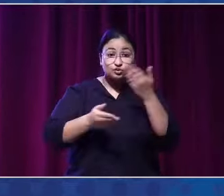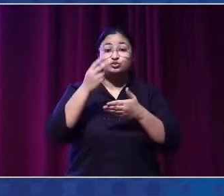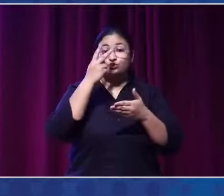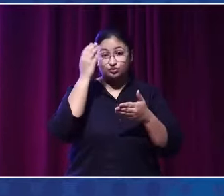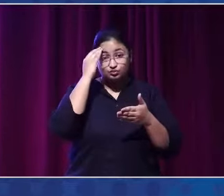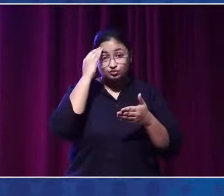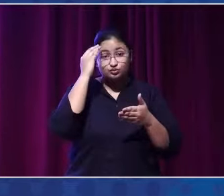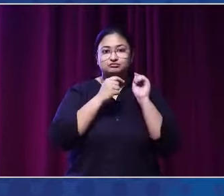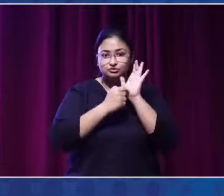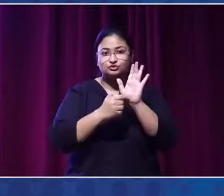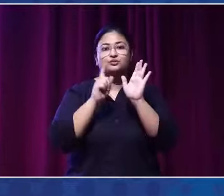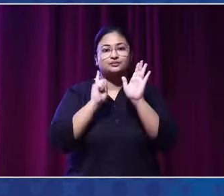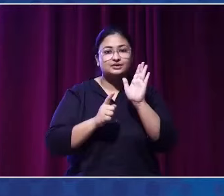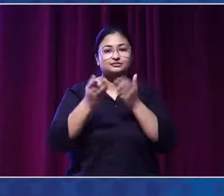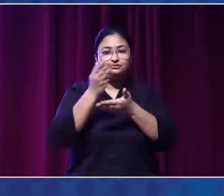तो कि क्या हुआ है.